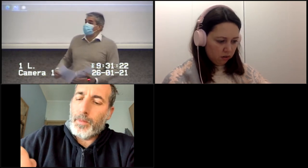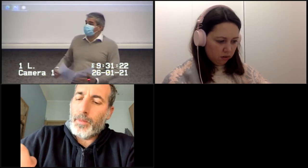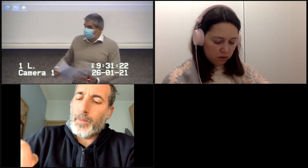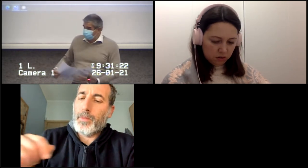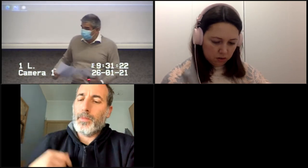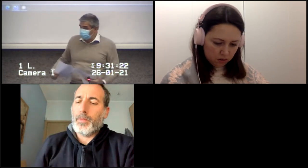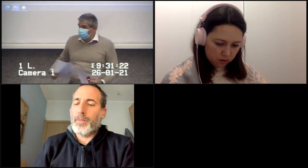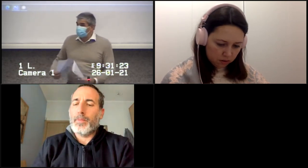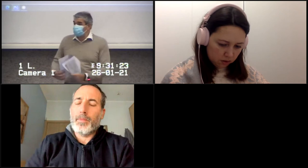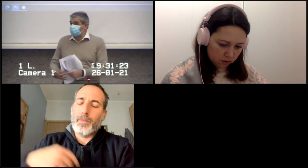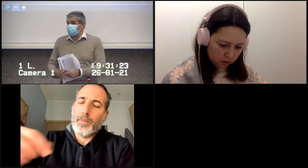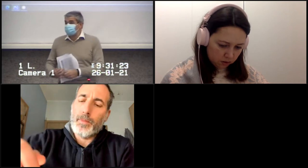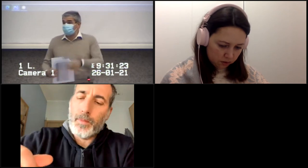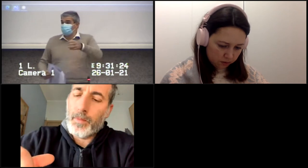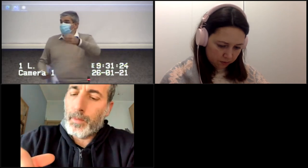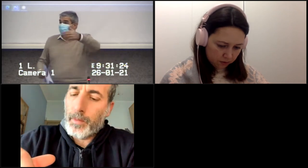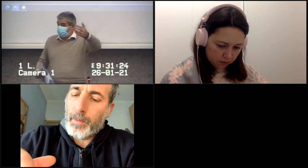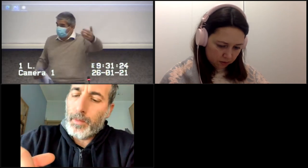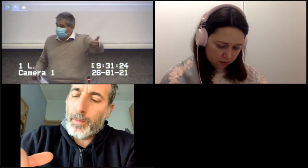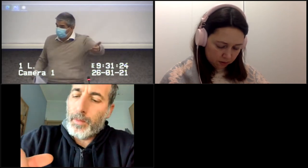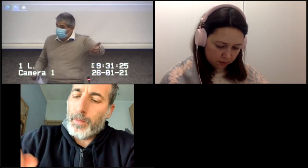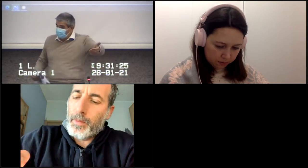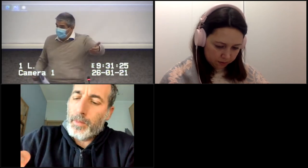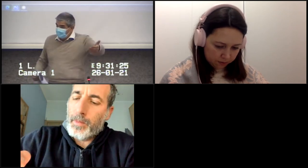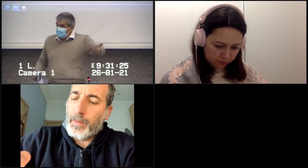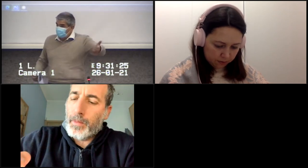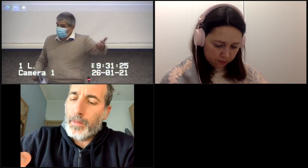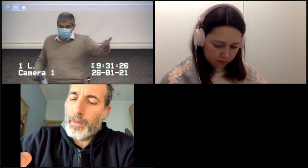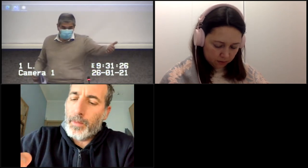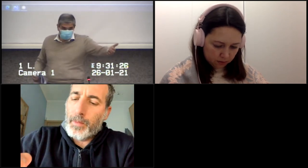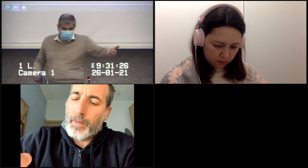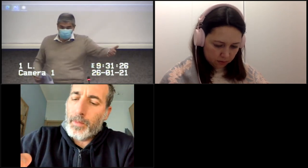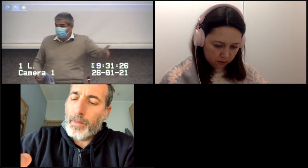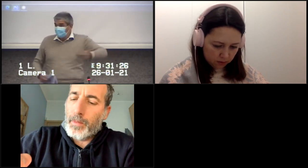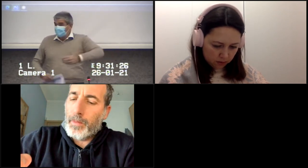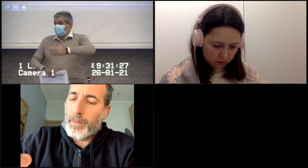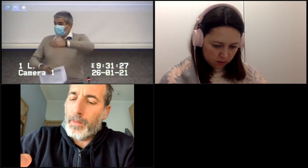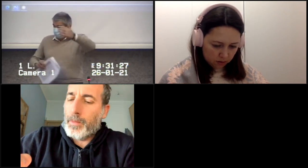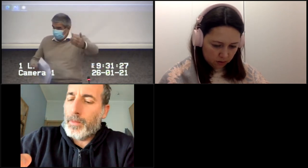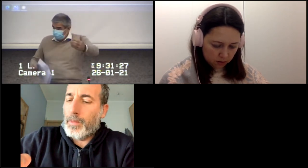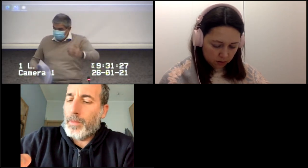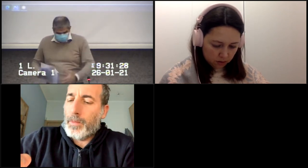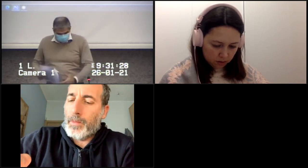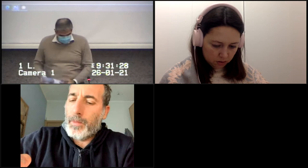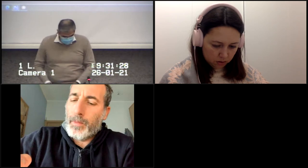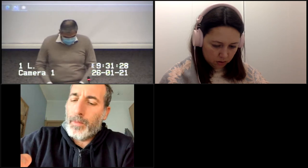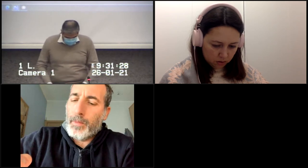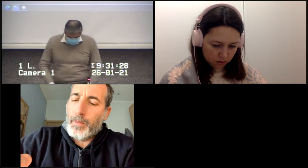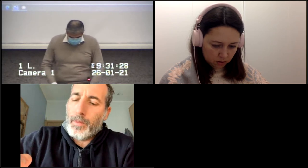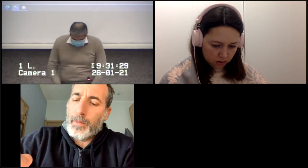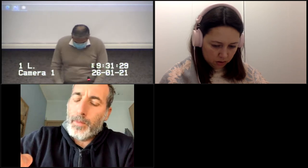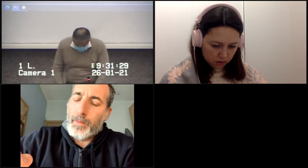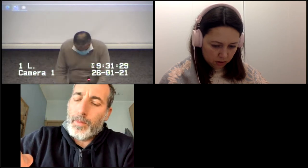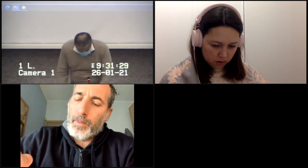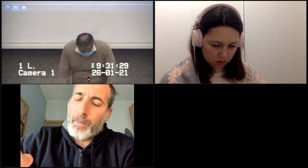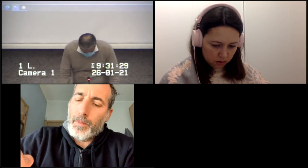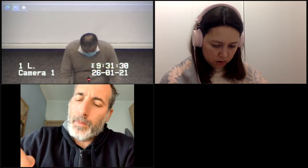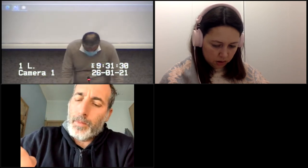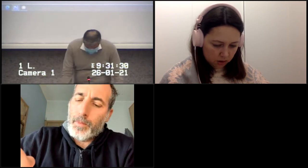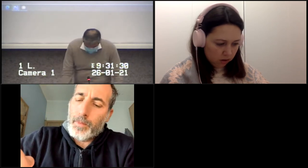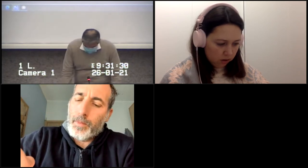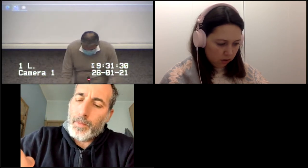essere azzerate, quindi lasciare il saldo invariato in questo momento per gli enti, ci sono tre voci